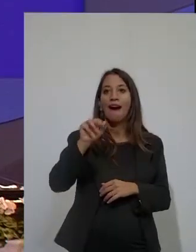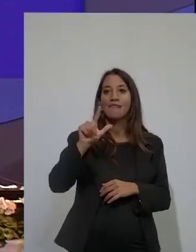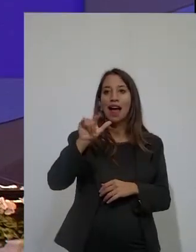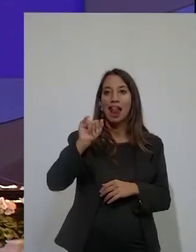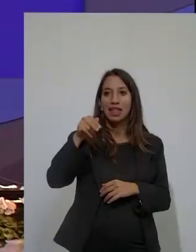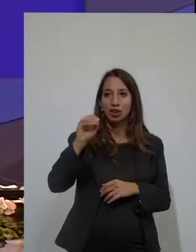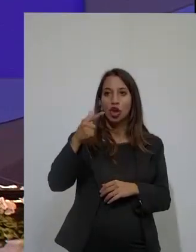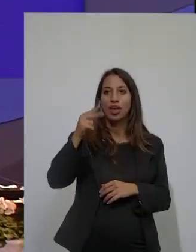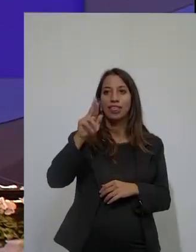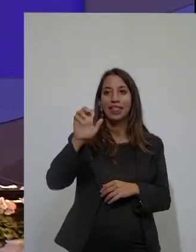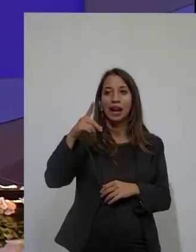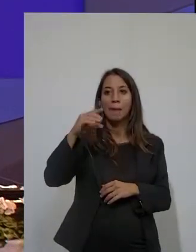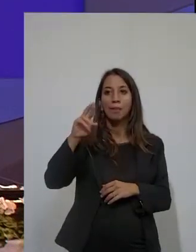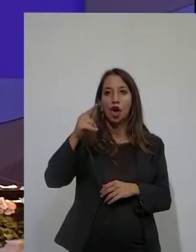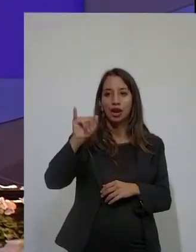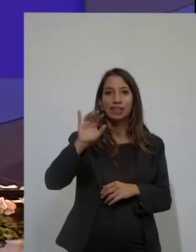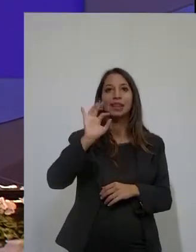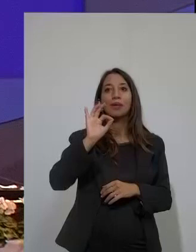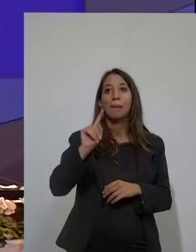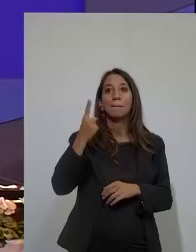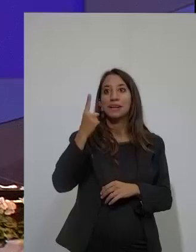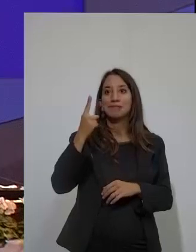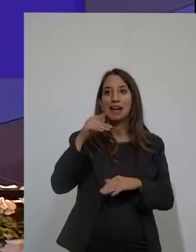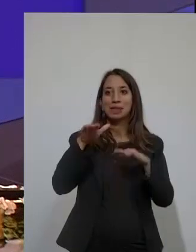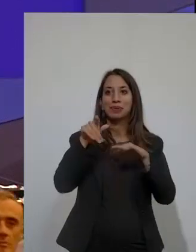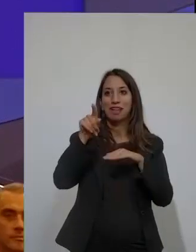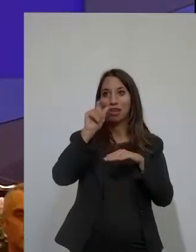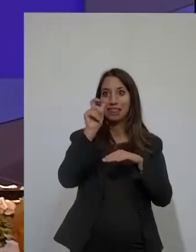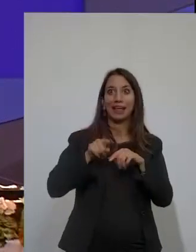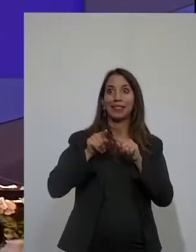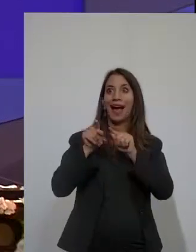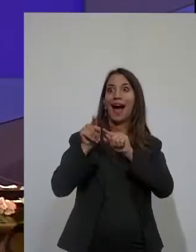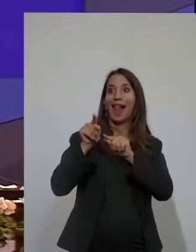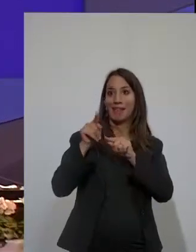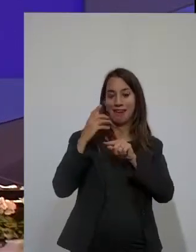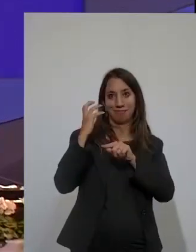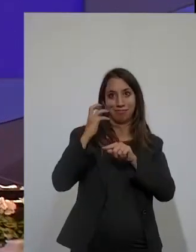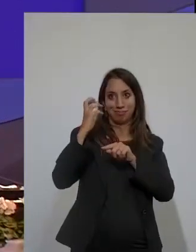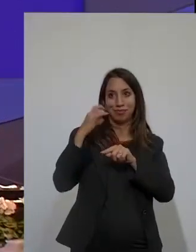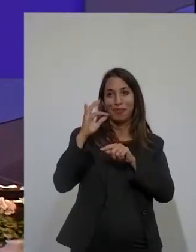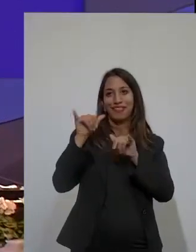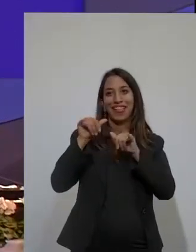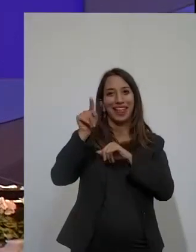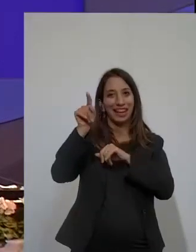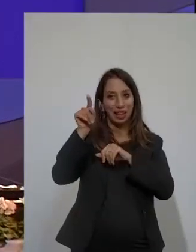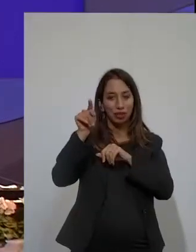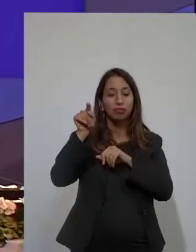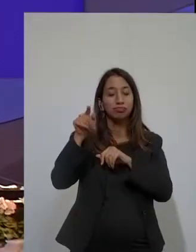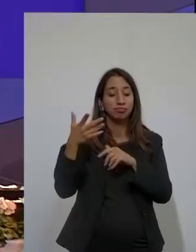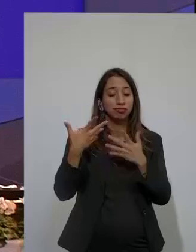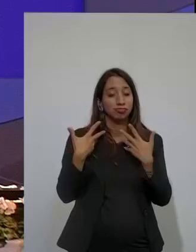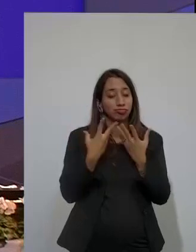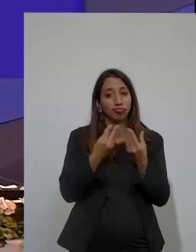spiaggia d'Italia, la prima spiaggia del Veneto, e che ovviamente ha nell'open air gran parte della sua offerta